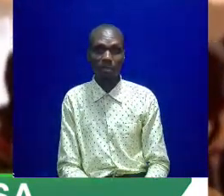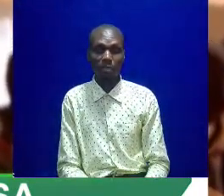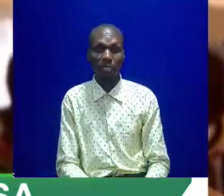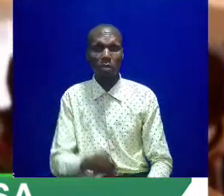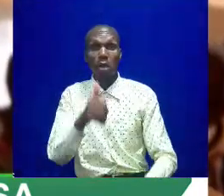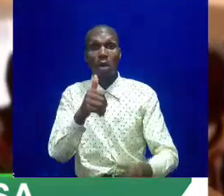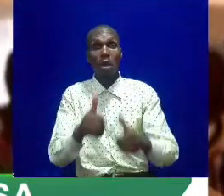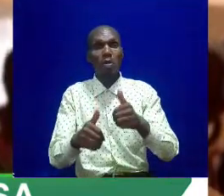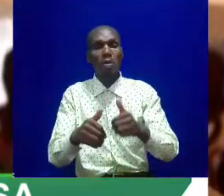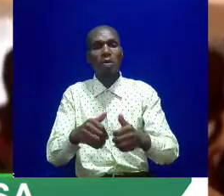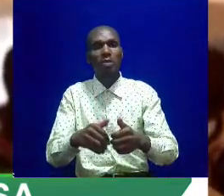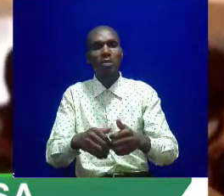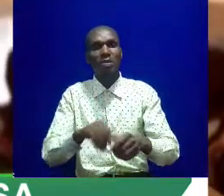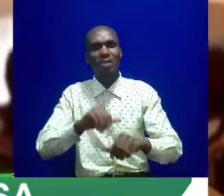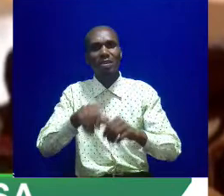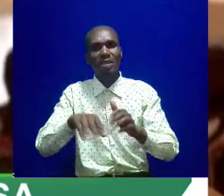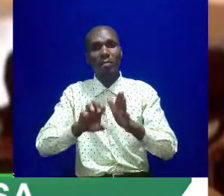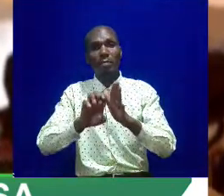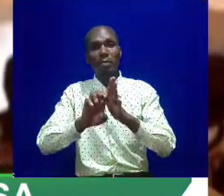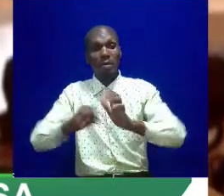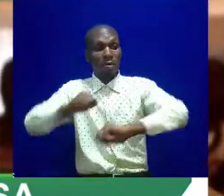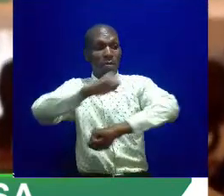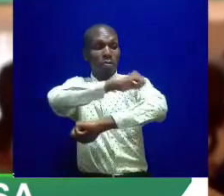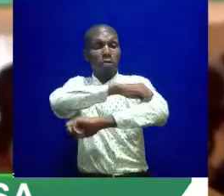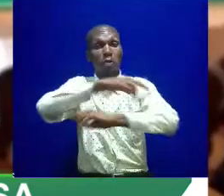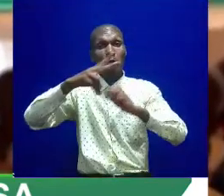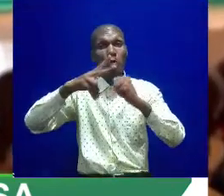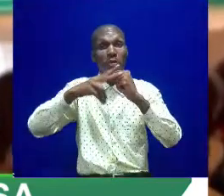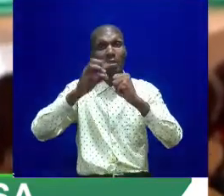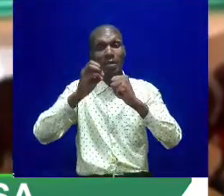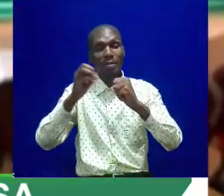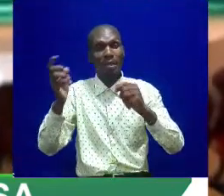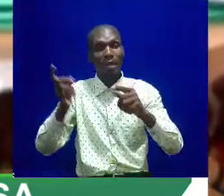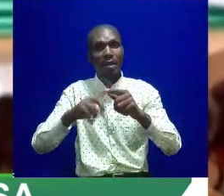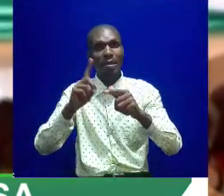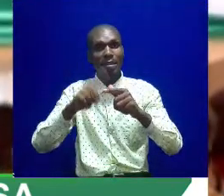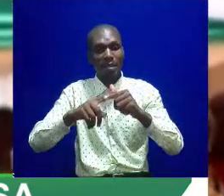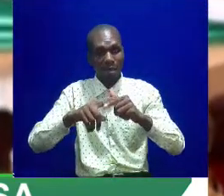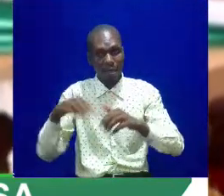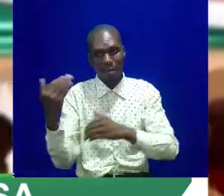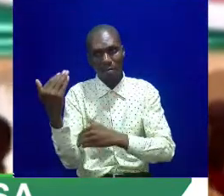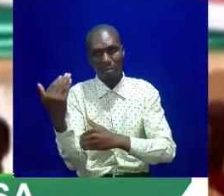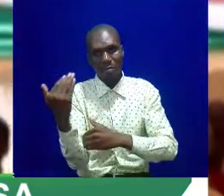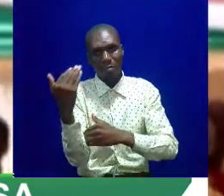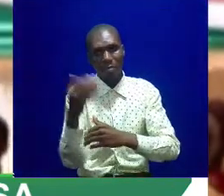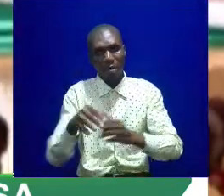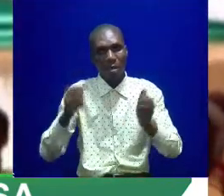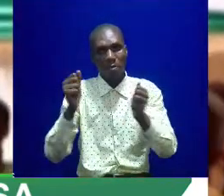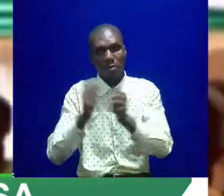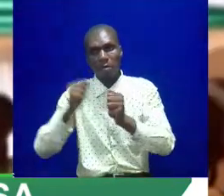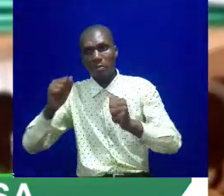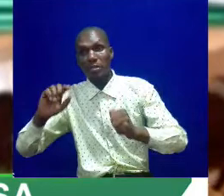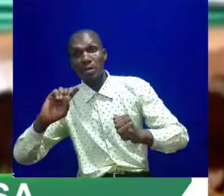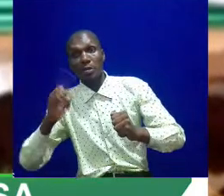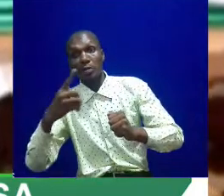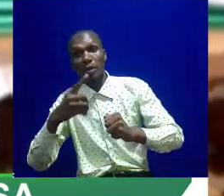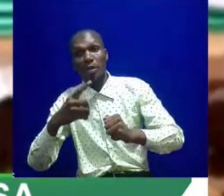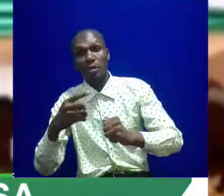ambayo iko na shule karibu 170 ambayo iko na watoto karibu 15,000 mashule